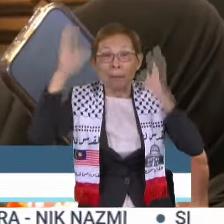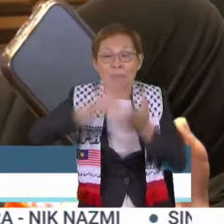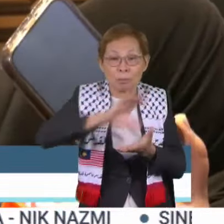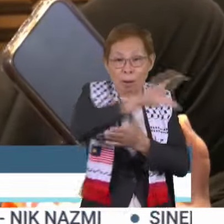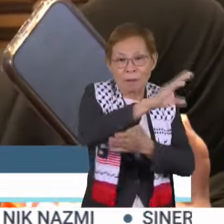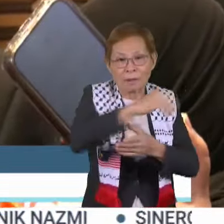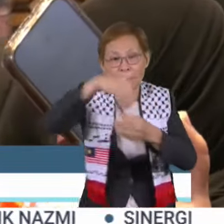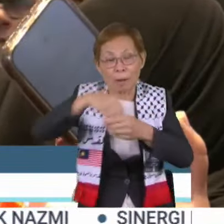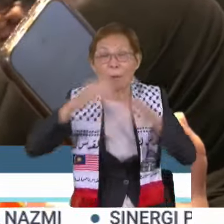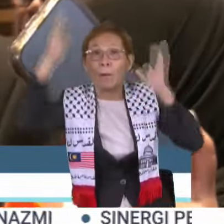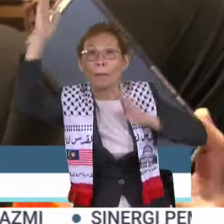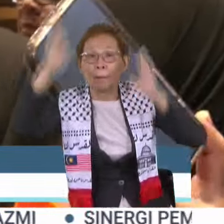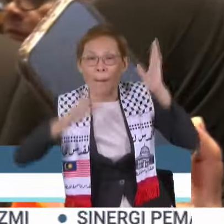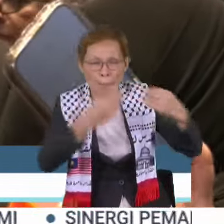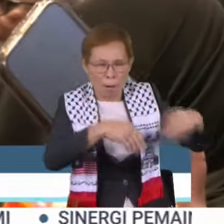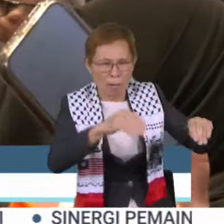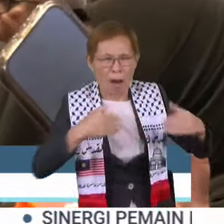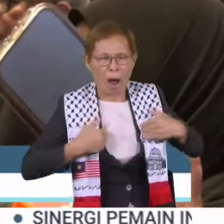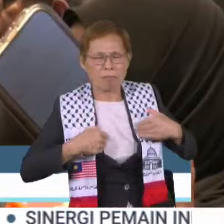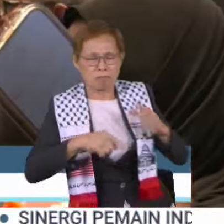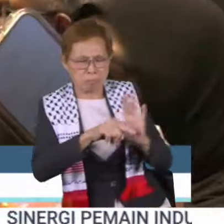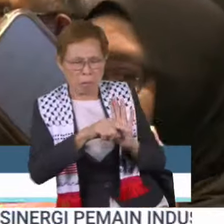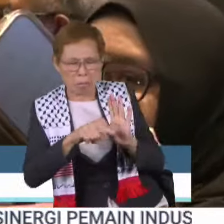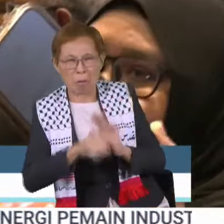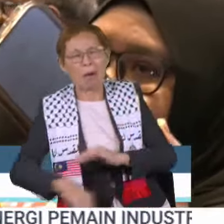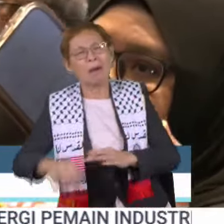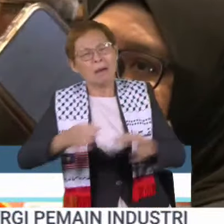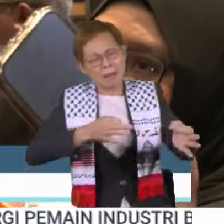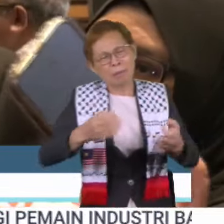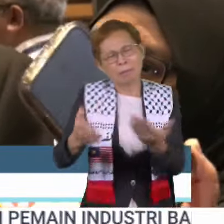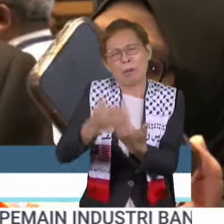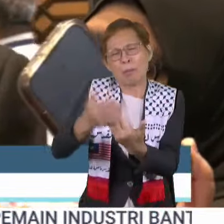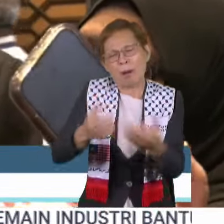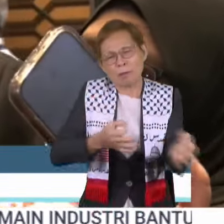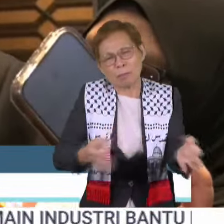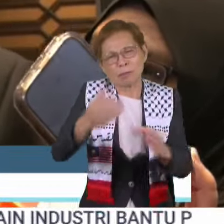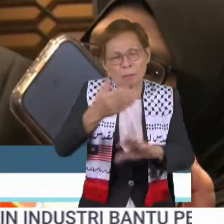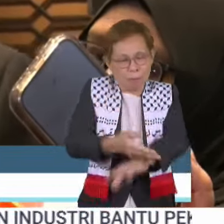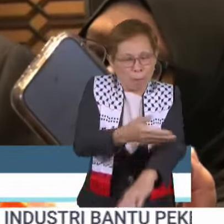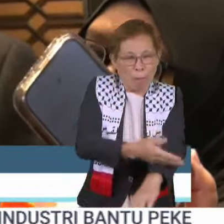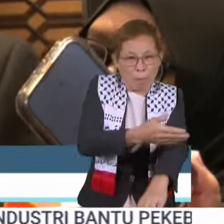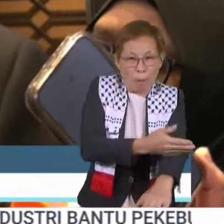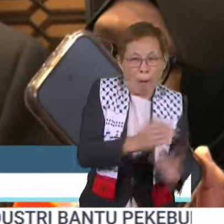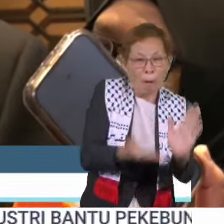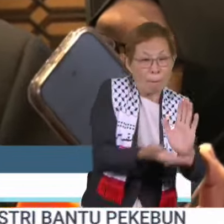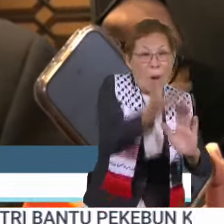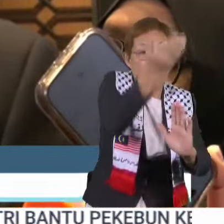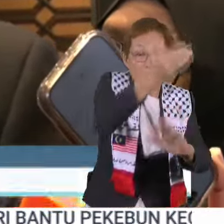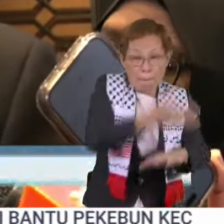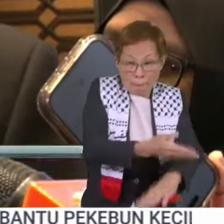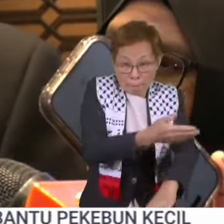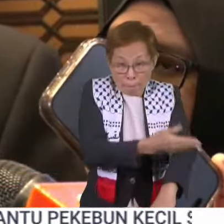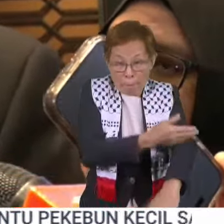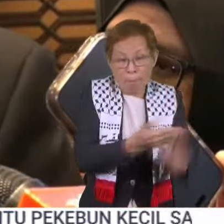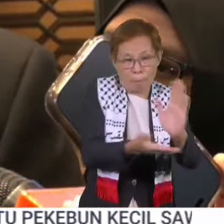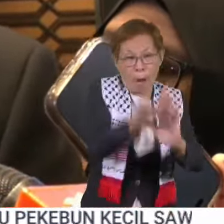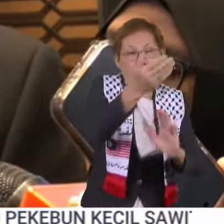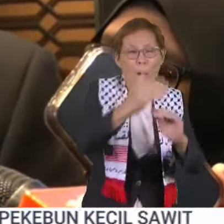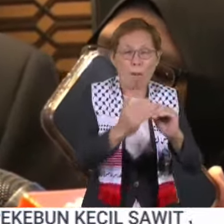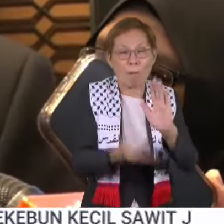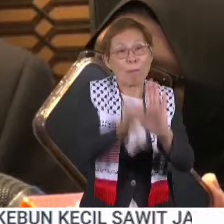market pun akan bagi kesan jugalah in nut Shell kalau saya tengok dari segi peningkatan dalam gross income more than 20%